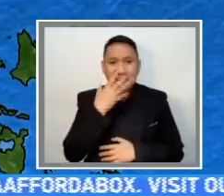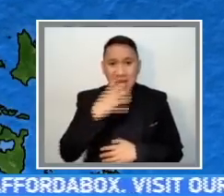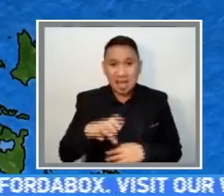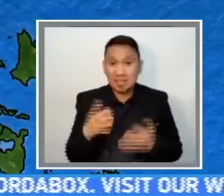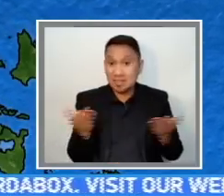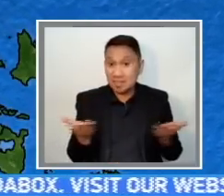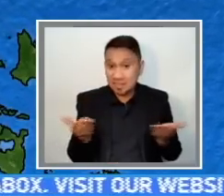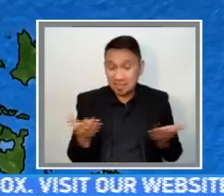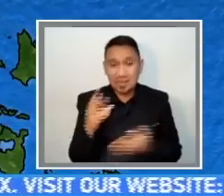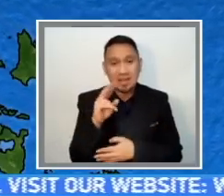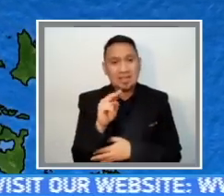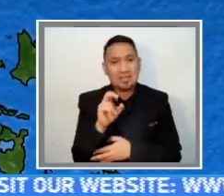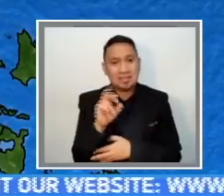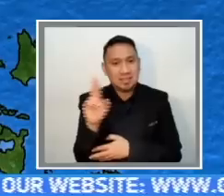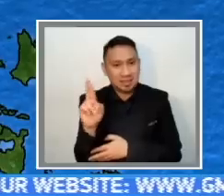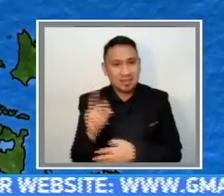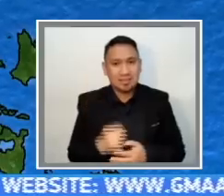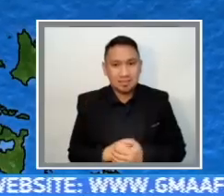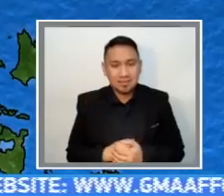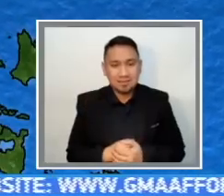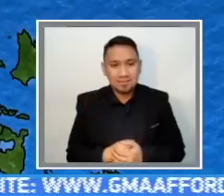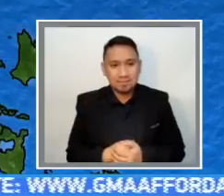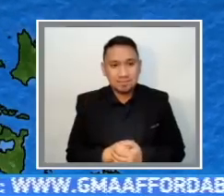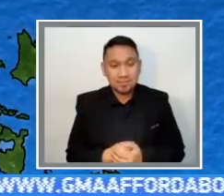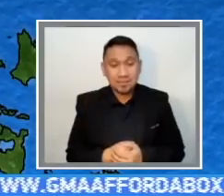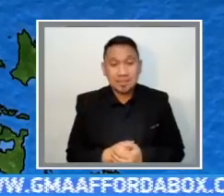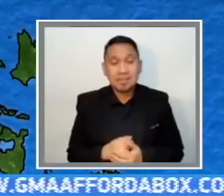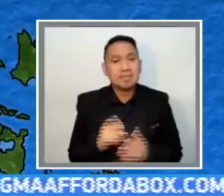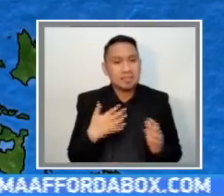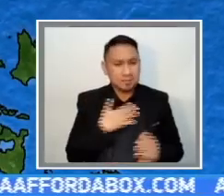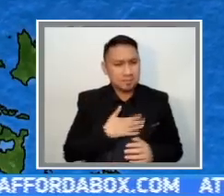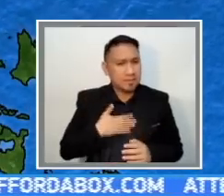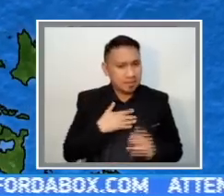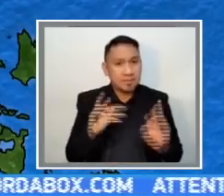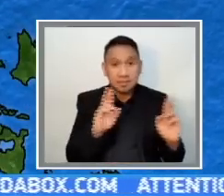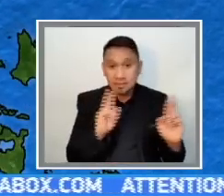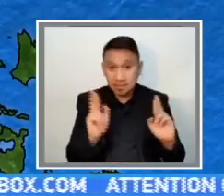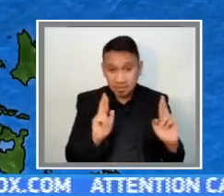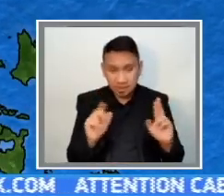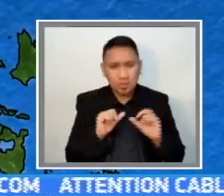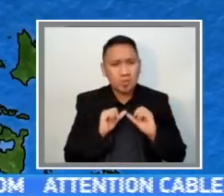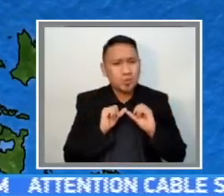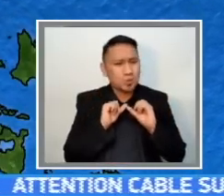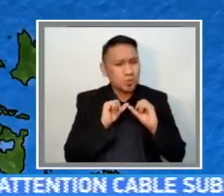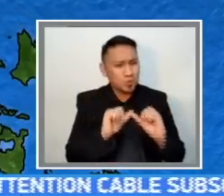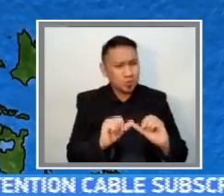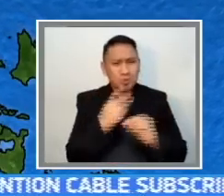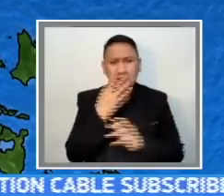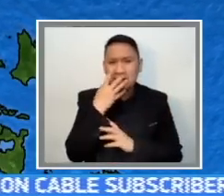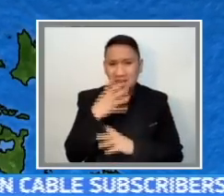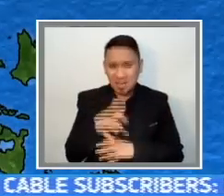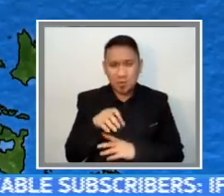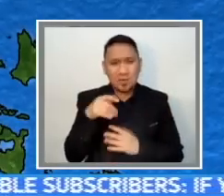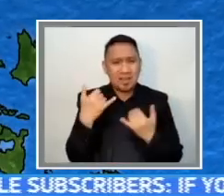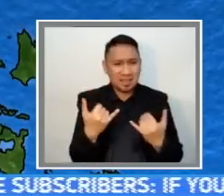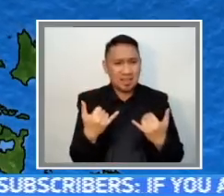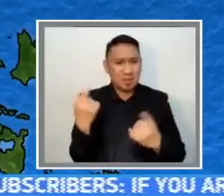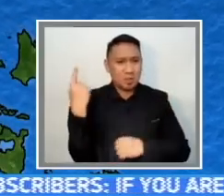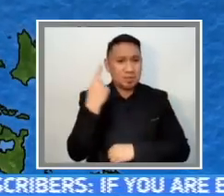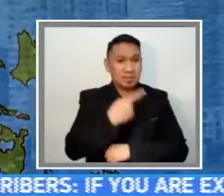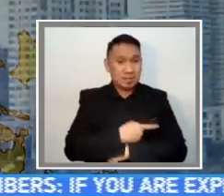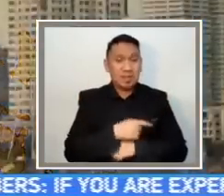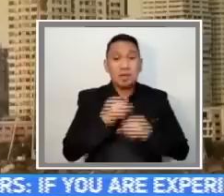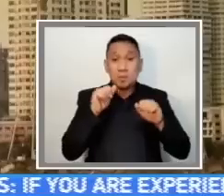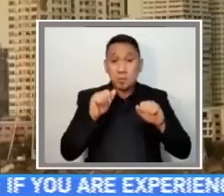Manila ayon po sa PAGASA. Maging I am ready dahil magpapatuloy ang ganyang init ngayon pong araw. Posibleng umakyat